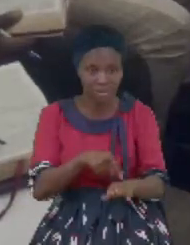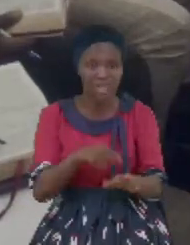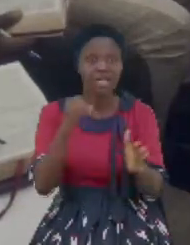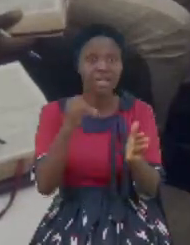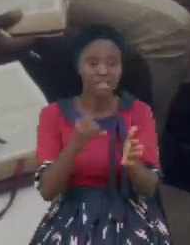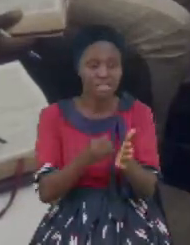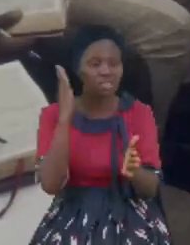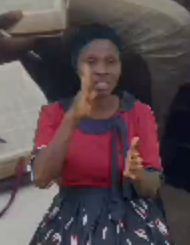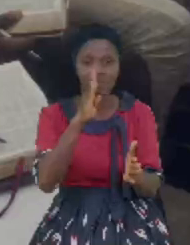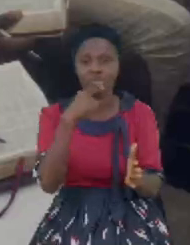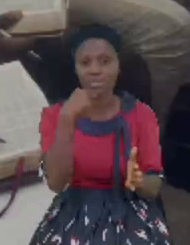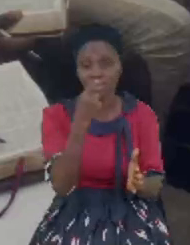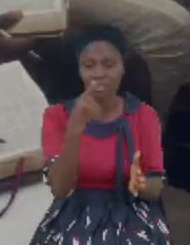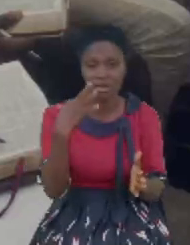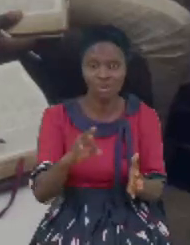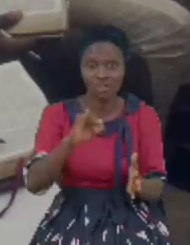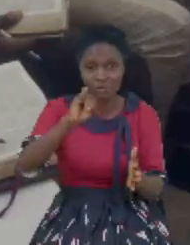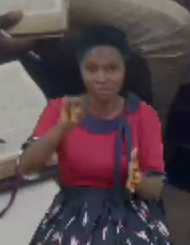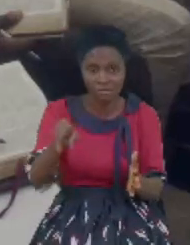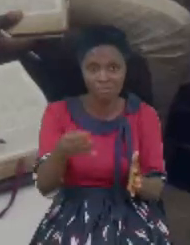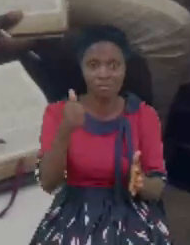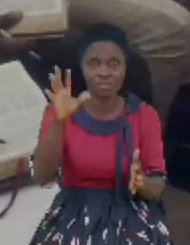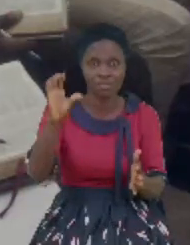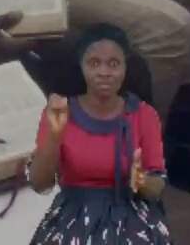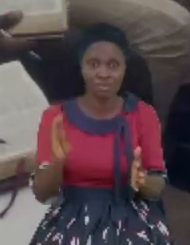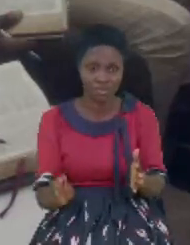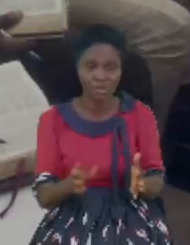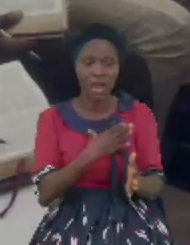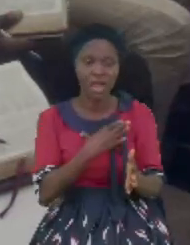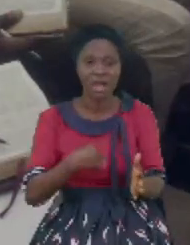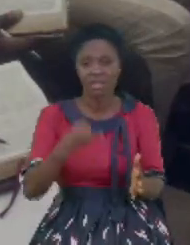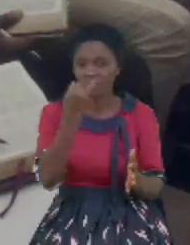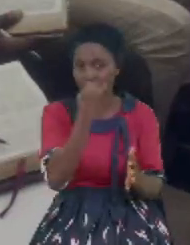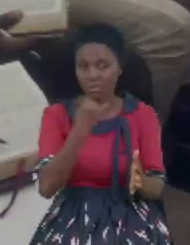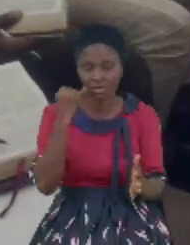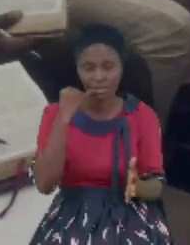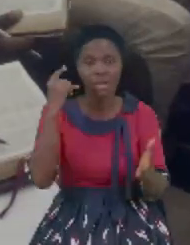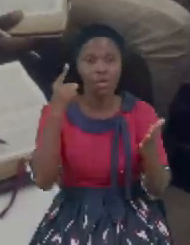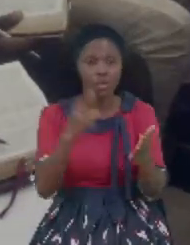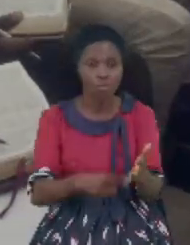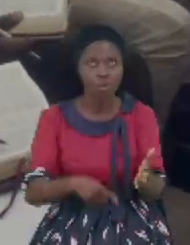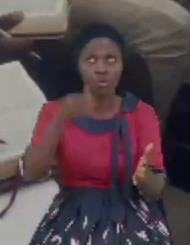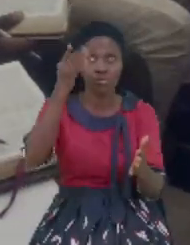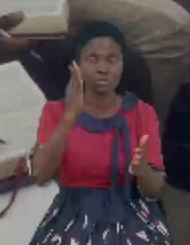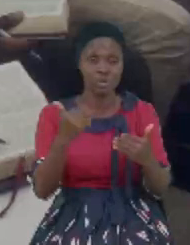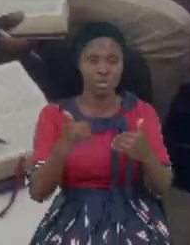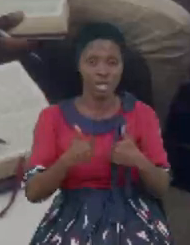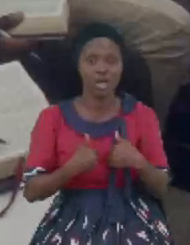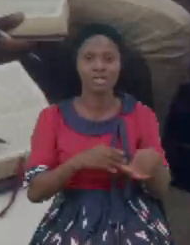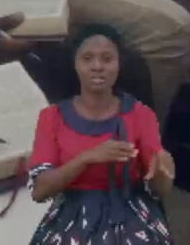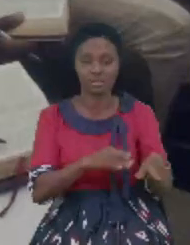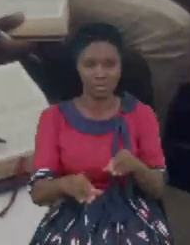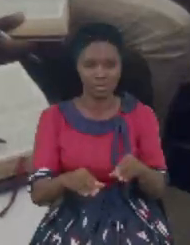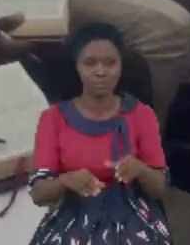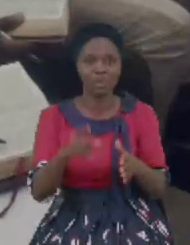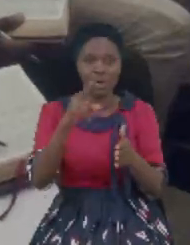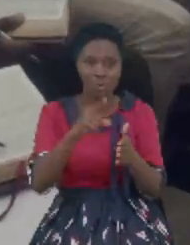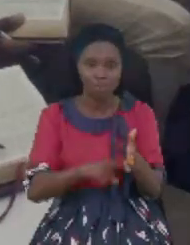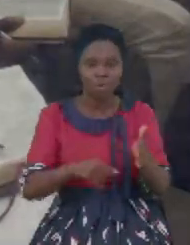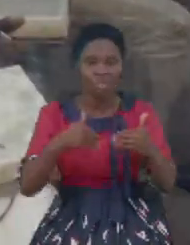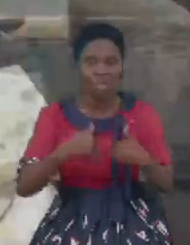marqué, il sera dit à Jacob et à Israël quelle est l'œuvre de Dieu.